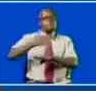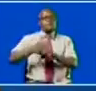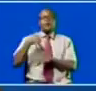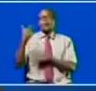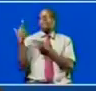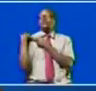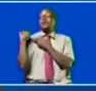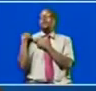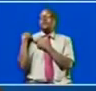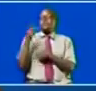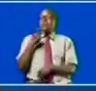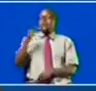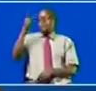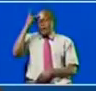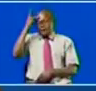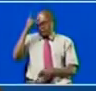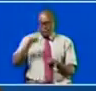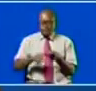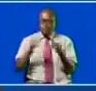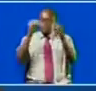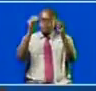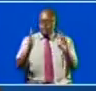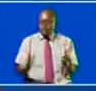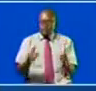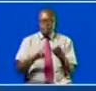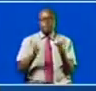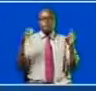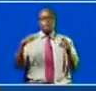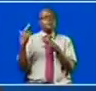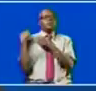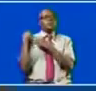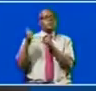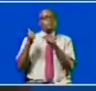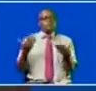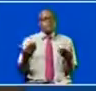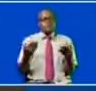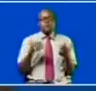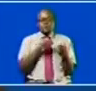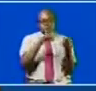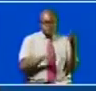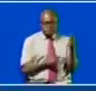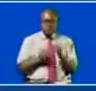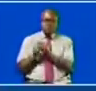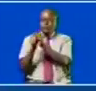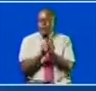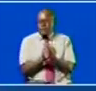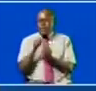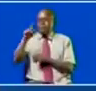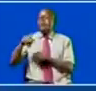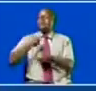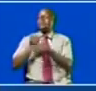nani? Mzazi ana jukumu, mwalimu naye ana jukumu lipi, jamii ina jukumu lipi, ama watu hawa wote kwa pamoja ndio